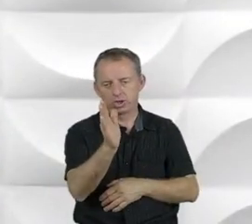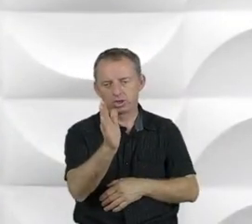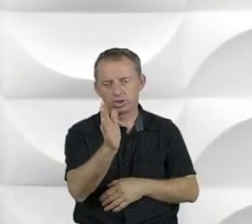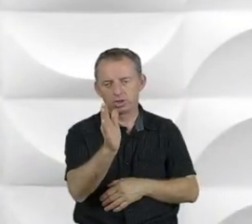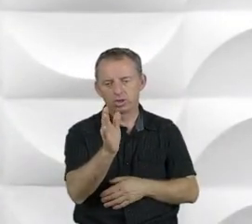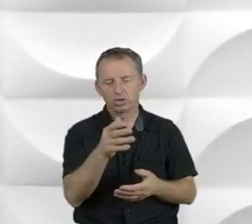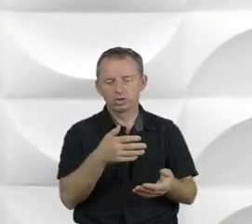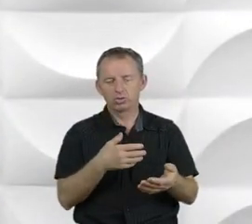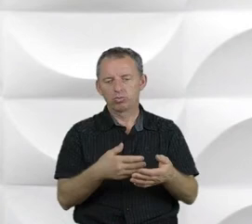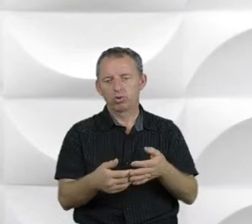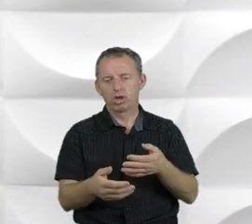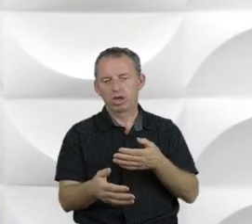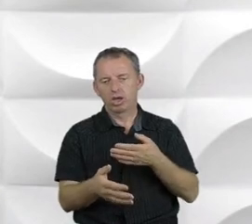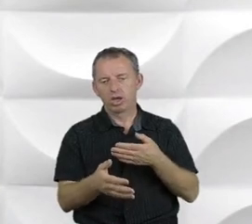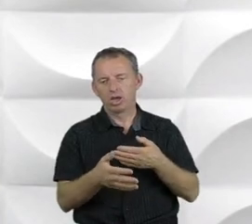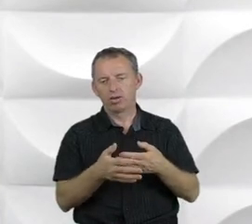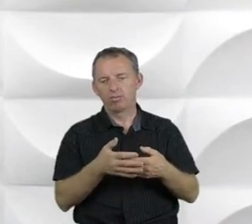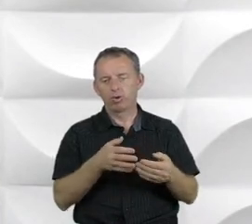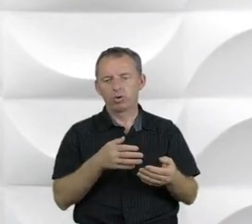słabość.